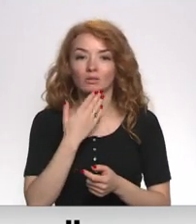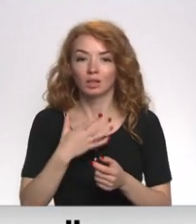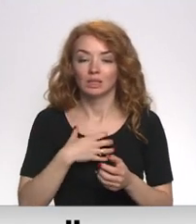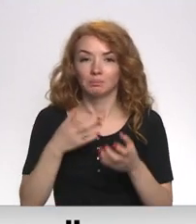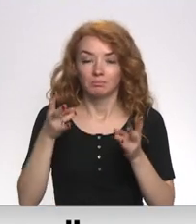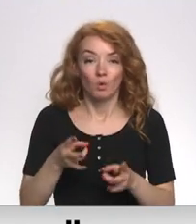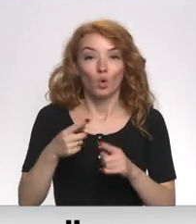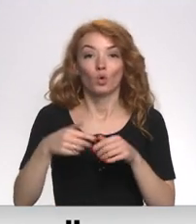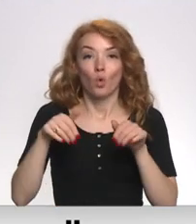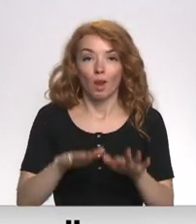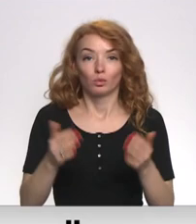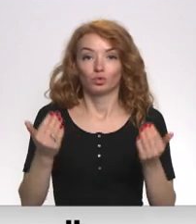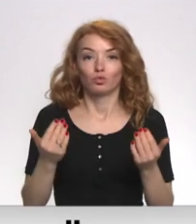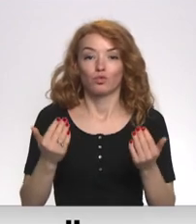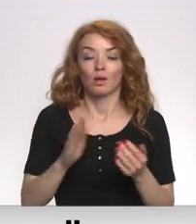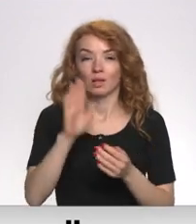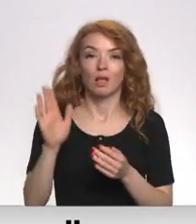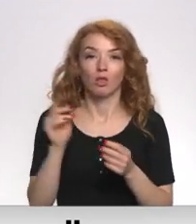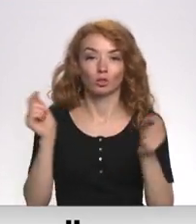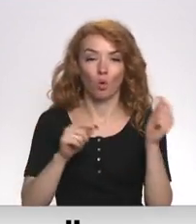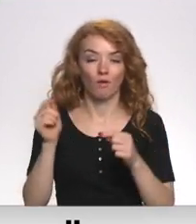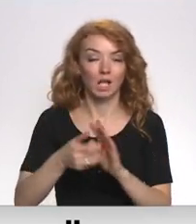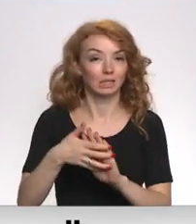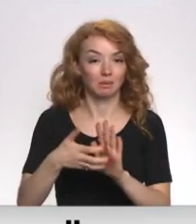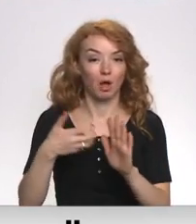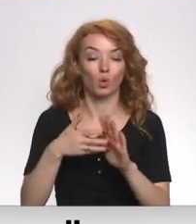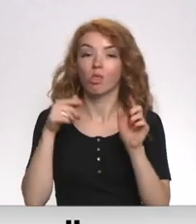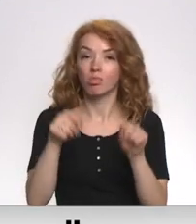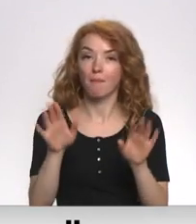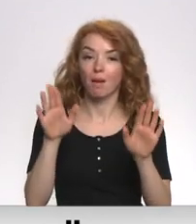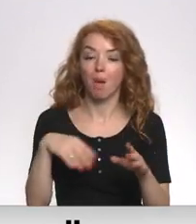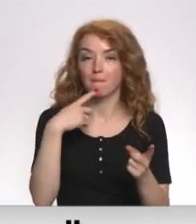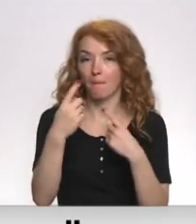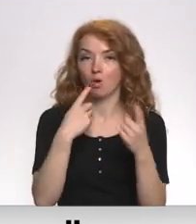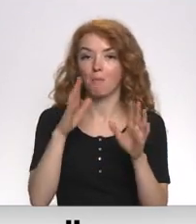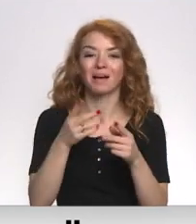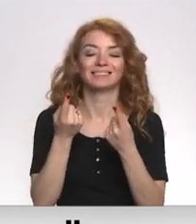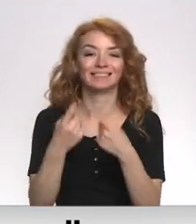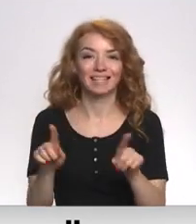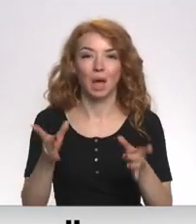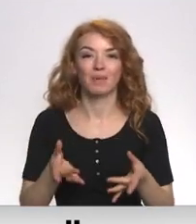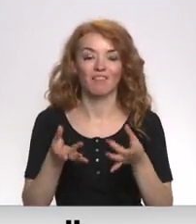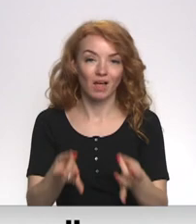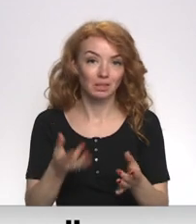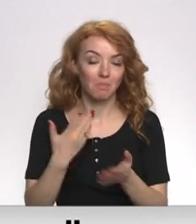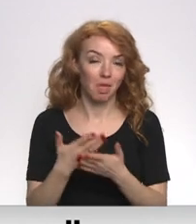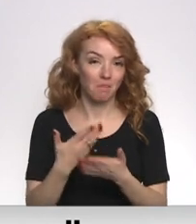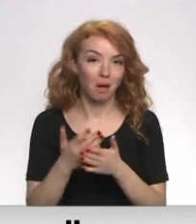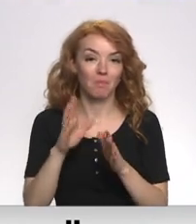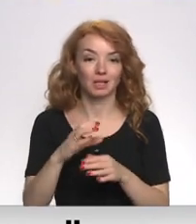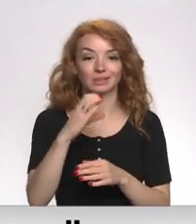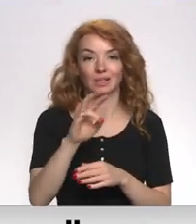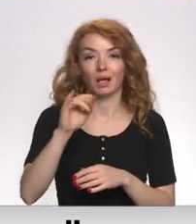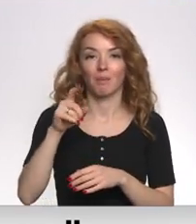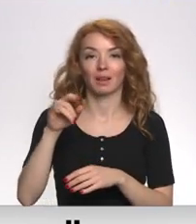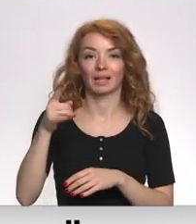mēs nolēmām šīs dienas konferenci izmantot tam, lai parunāt par citām infekcijām, piemēram, par C